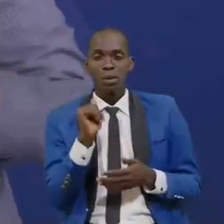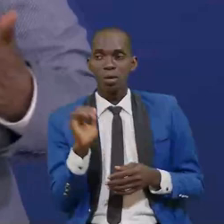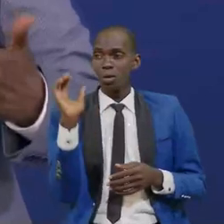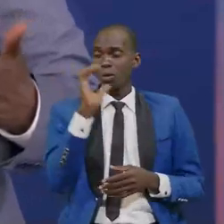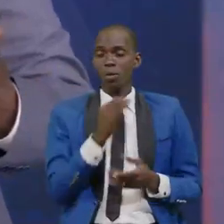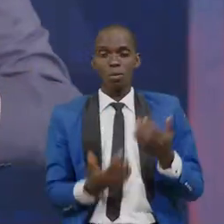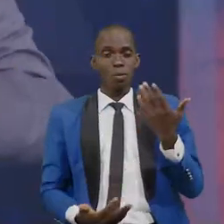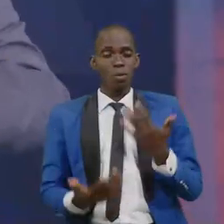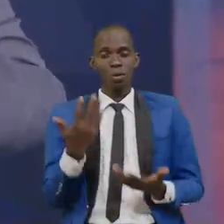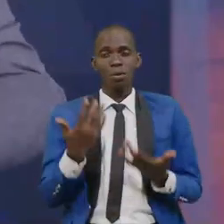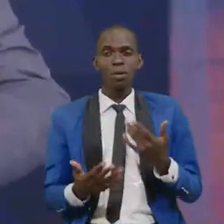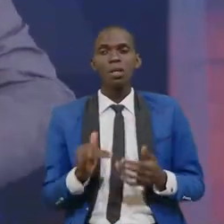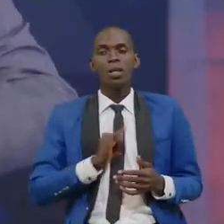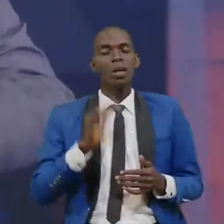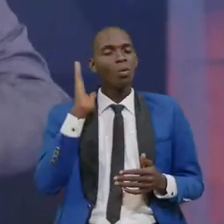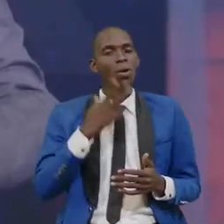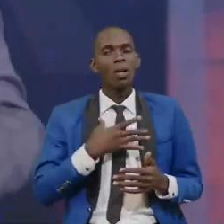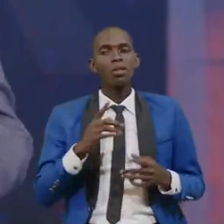fournaise, j'aime